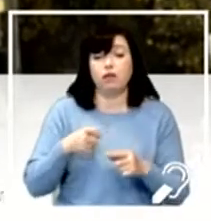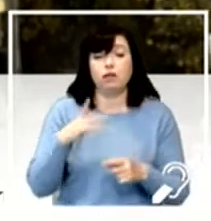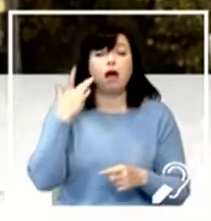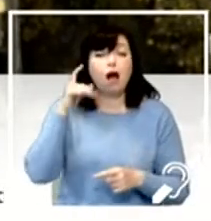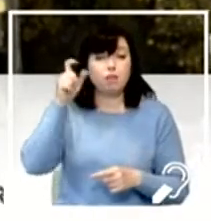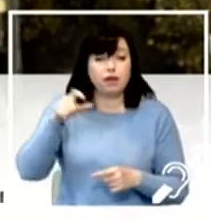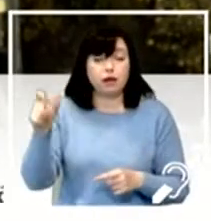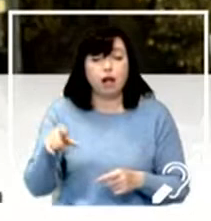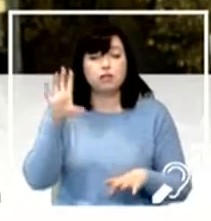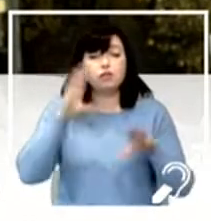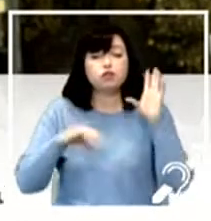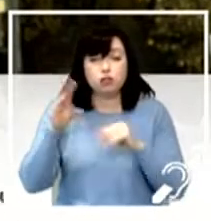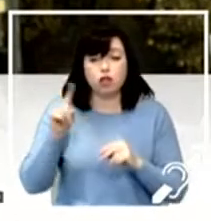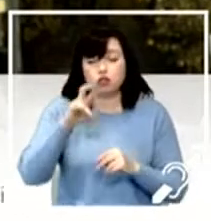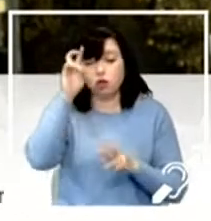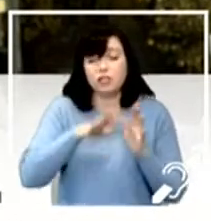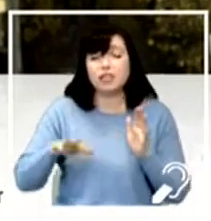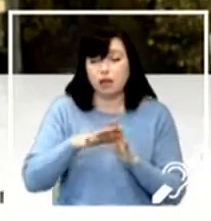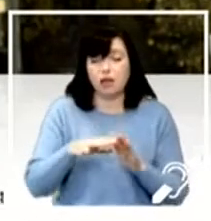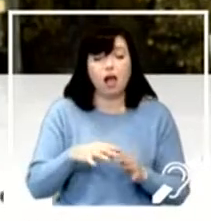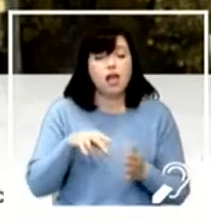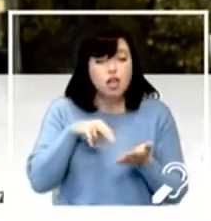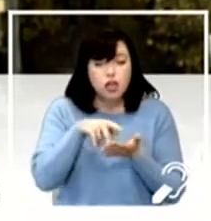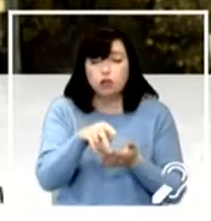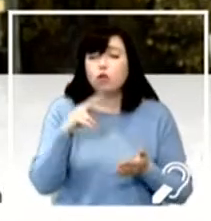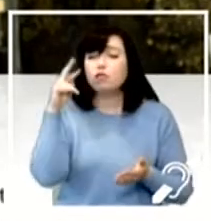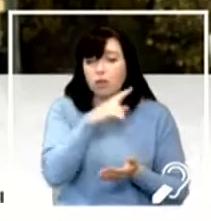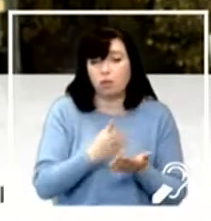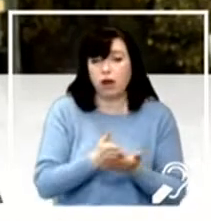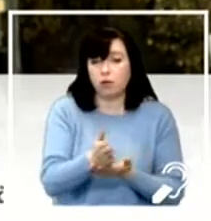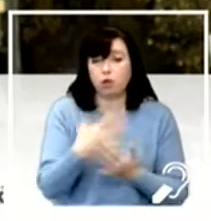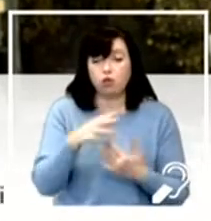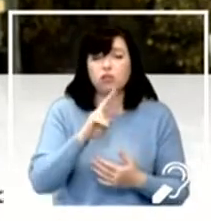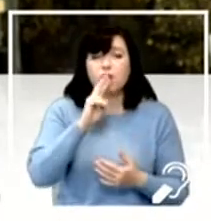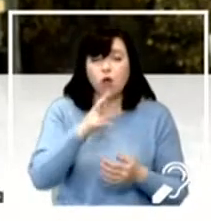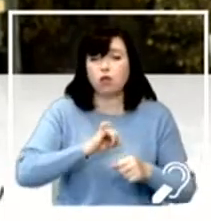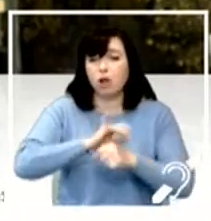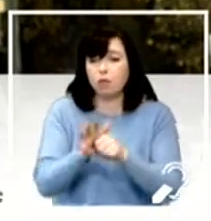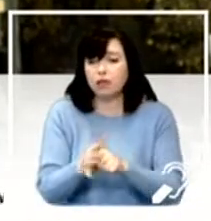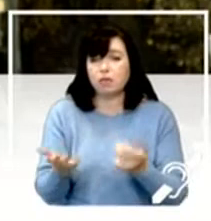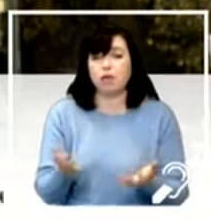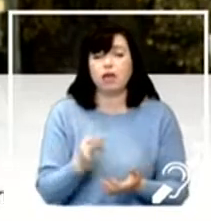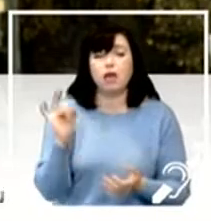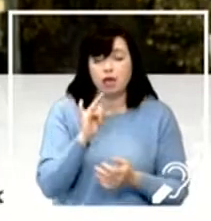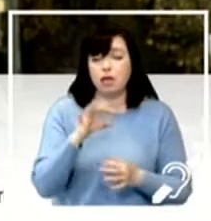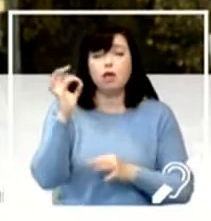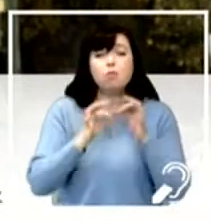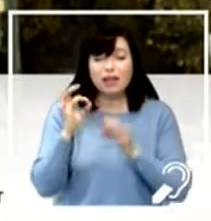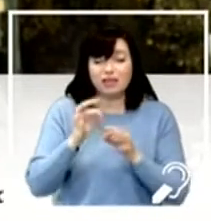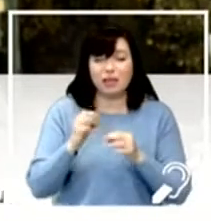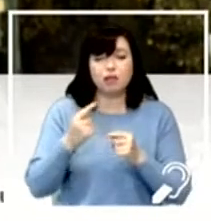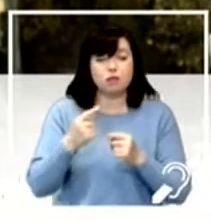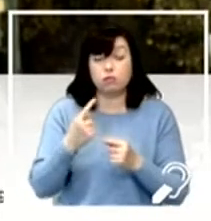americani consideră că țara merge într-o direcție greșită după 2 ani de pandemie și cu o rată record a